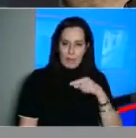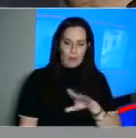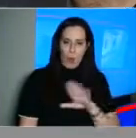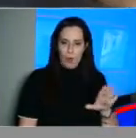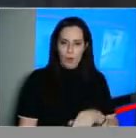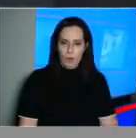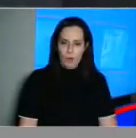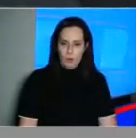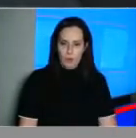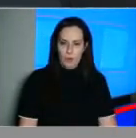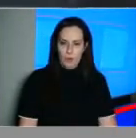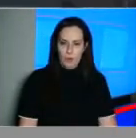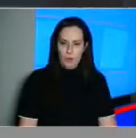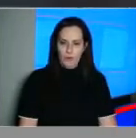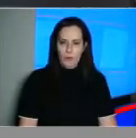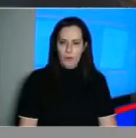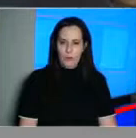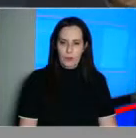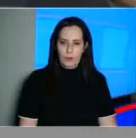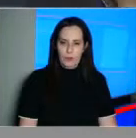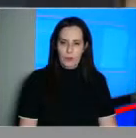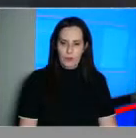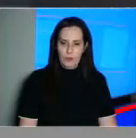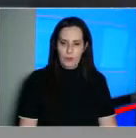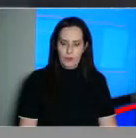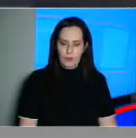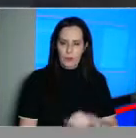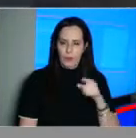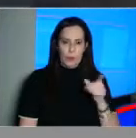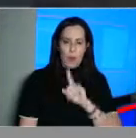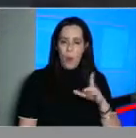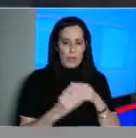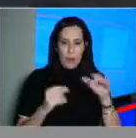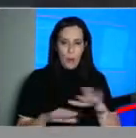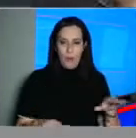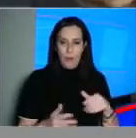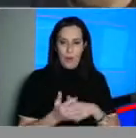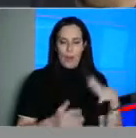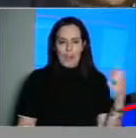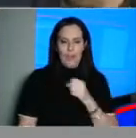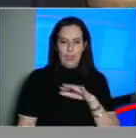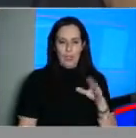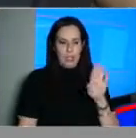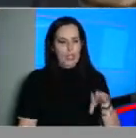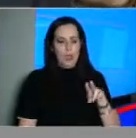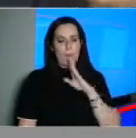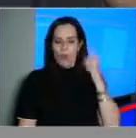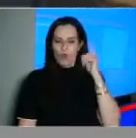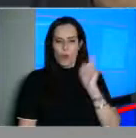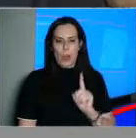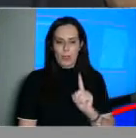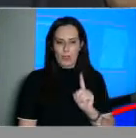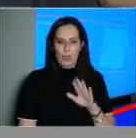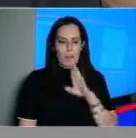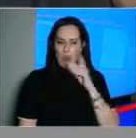אתם יודעים. שנייה, בני. אתה מספר על נעלמות ילדים. הם לא נעלמו. בני, יש לנו בעיה. אבל אף אחד לא אמר שהם נעלמו. יש לנו